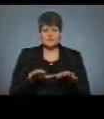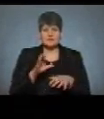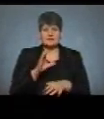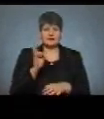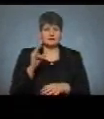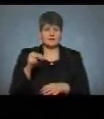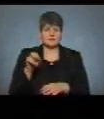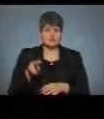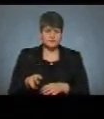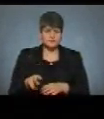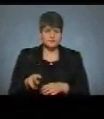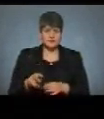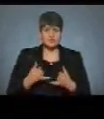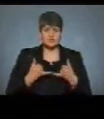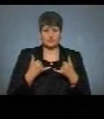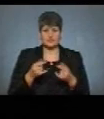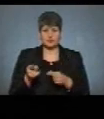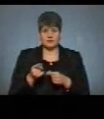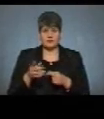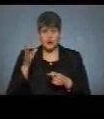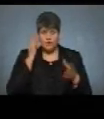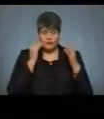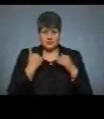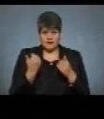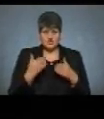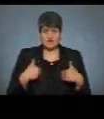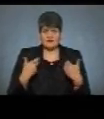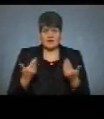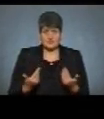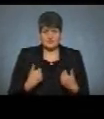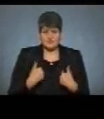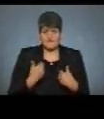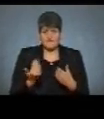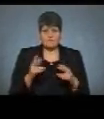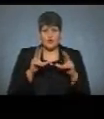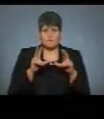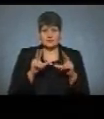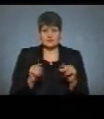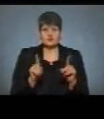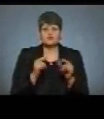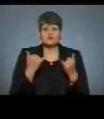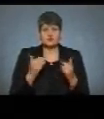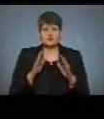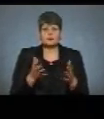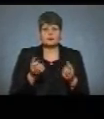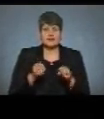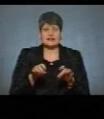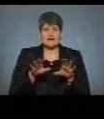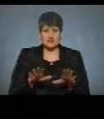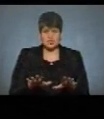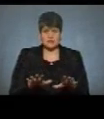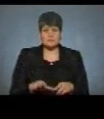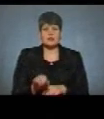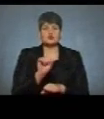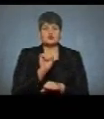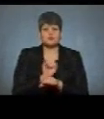Надал. Шановні тернополяни, враховуючи ваше звернення, я вам обіцяю, що сьогодні буде прийнято рішення